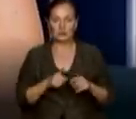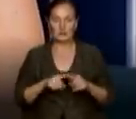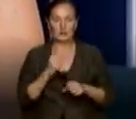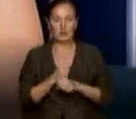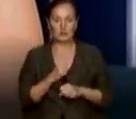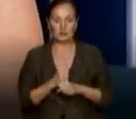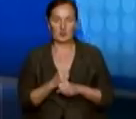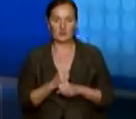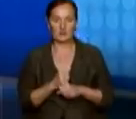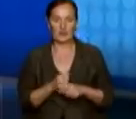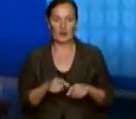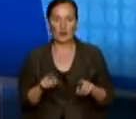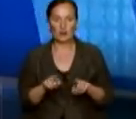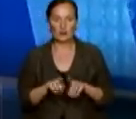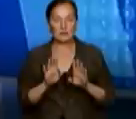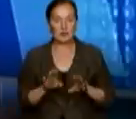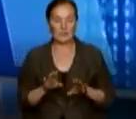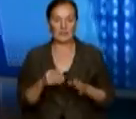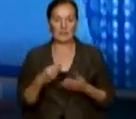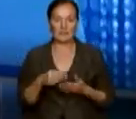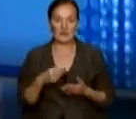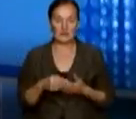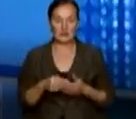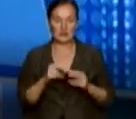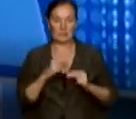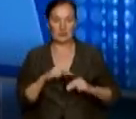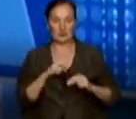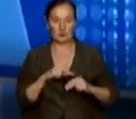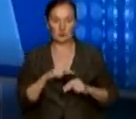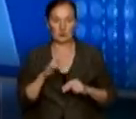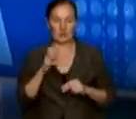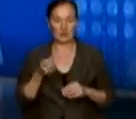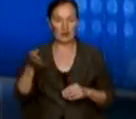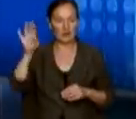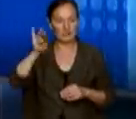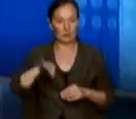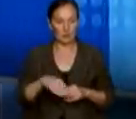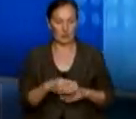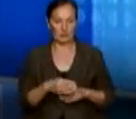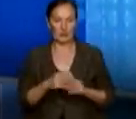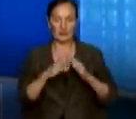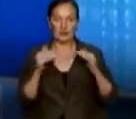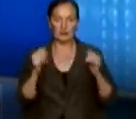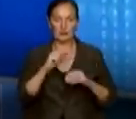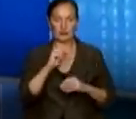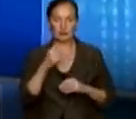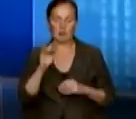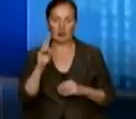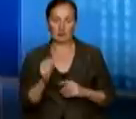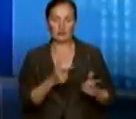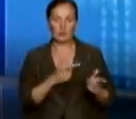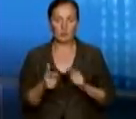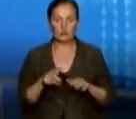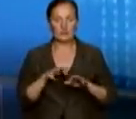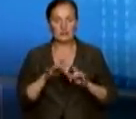той самий бізнес, який у нас працює на повісі, той самий табричайка, також готові своїми працівниками здійснювати роз'яснювальну роботу.